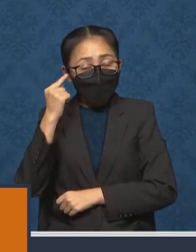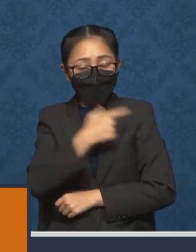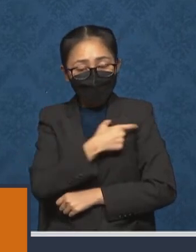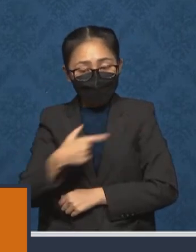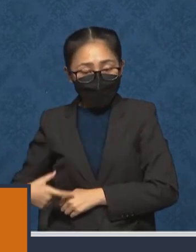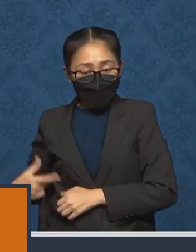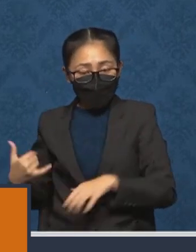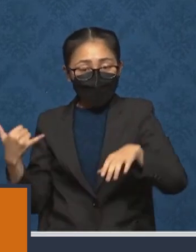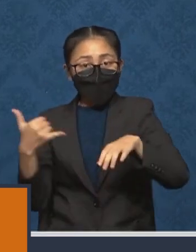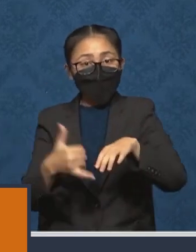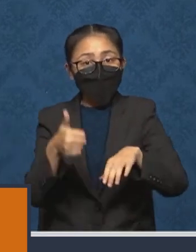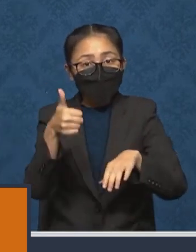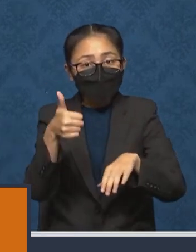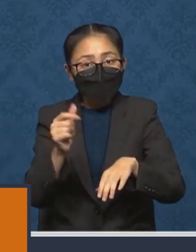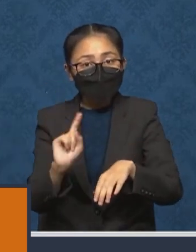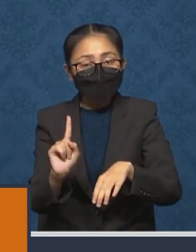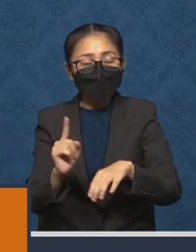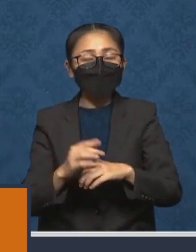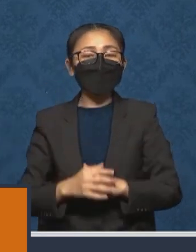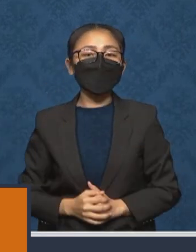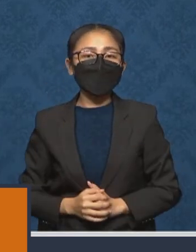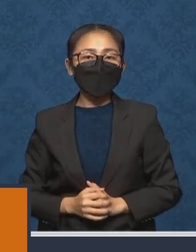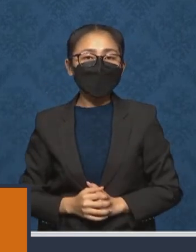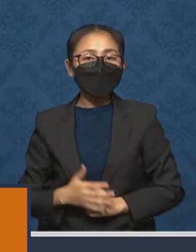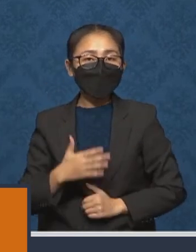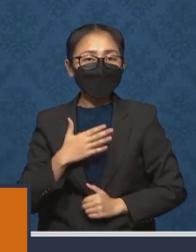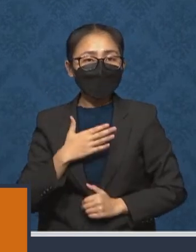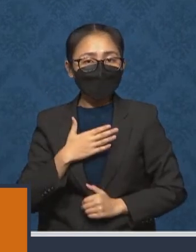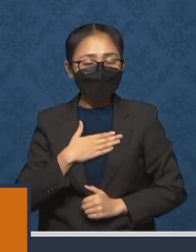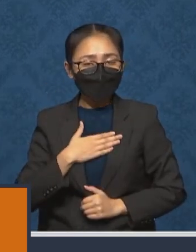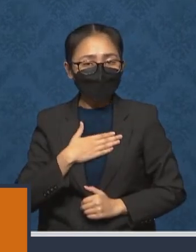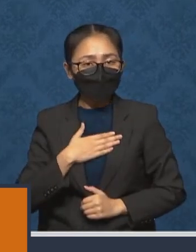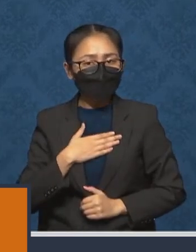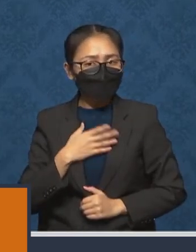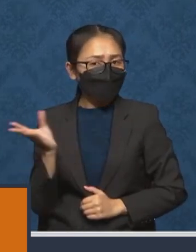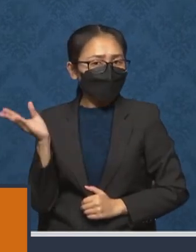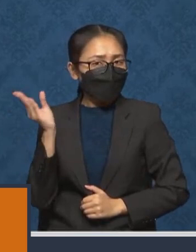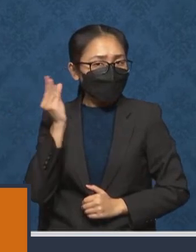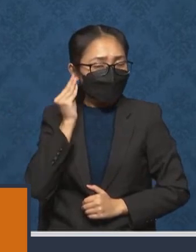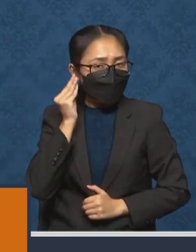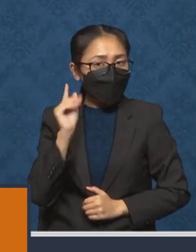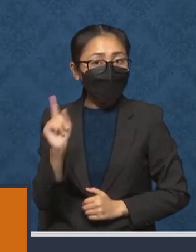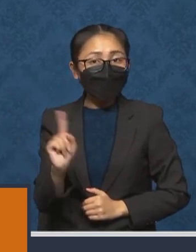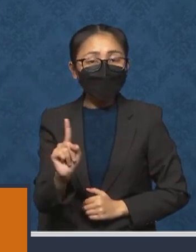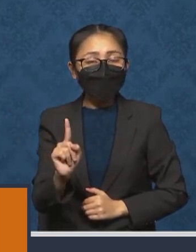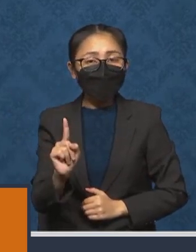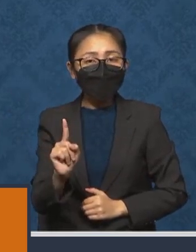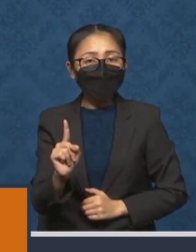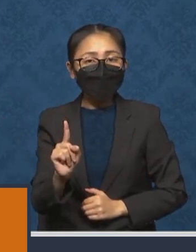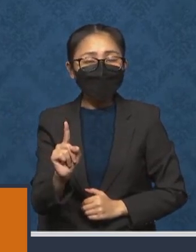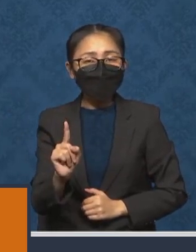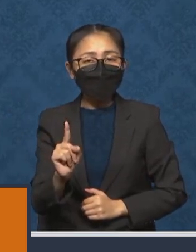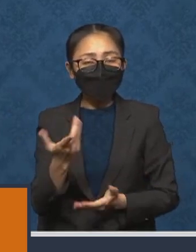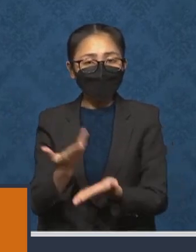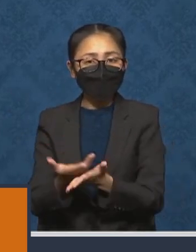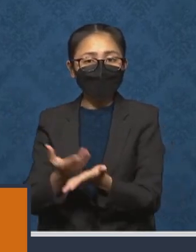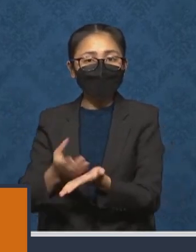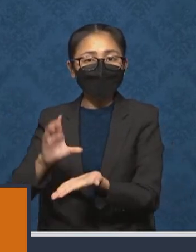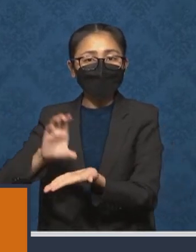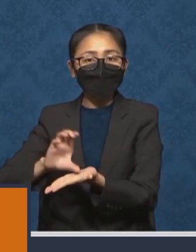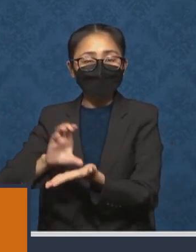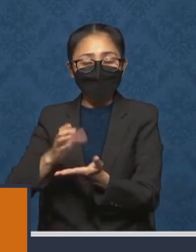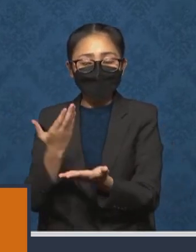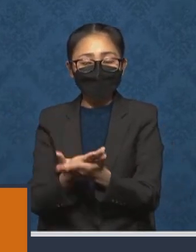ครับนอกจากนี้ผมยังได้ทราบมาจากการชี้แจงของกรมราชทัณฑ์อีกนะครับว่าในงบประมาณ